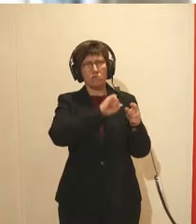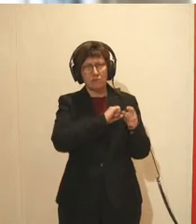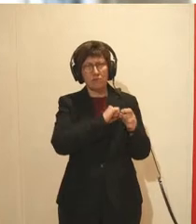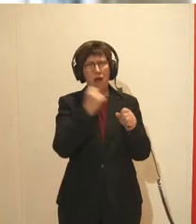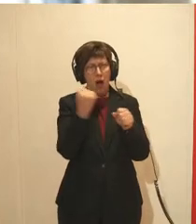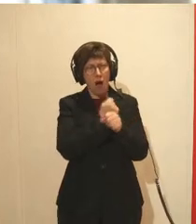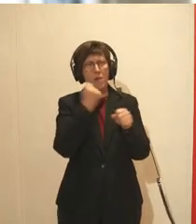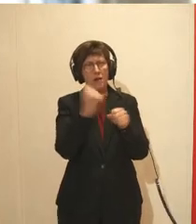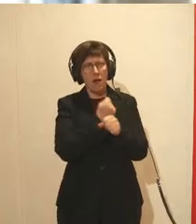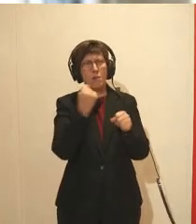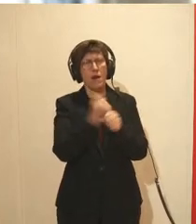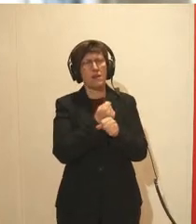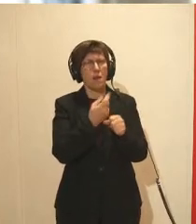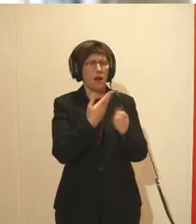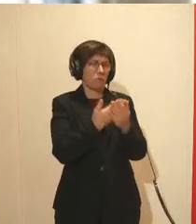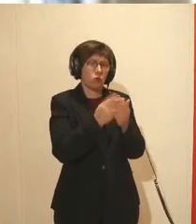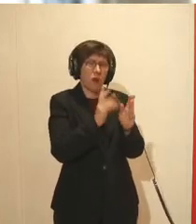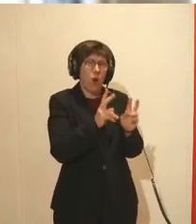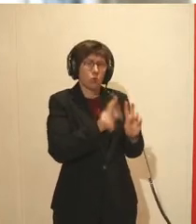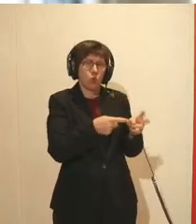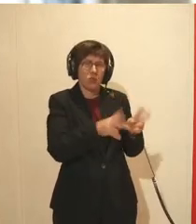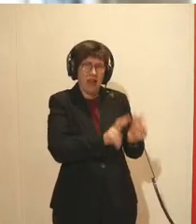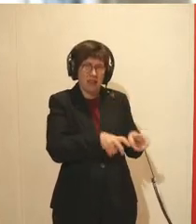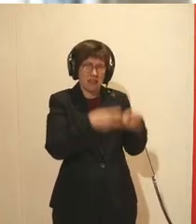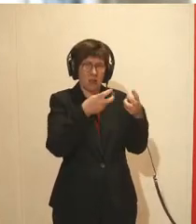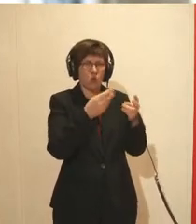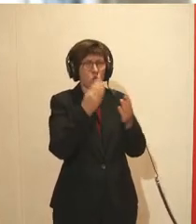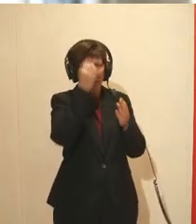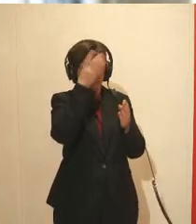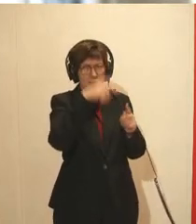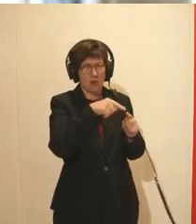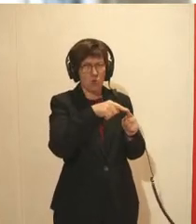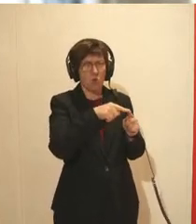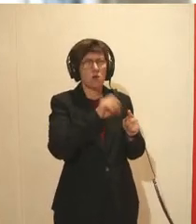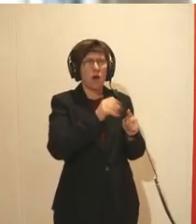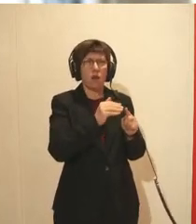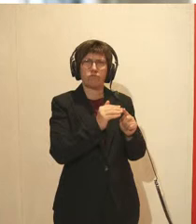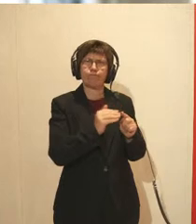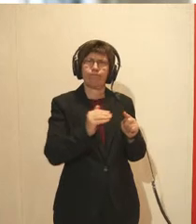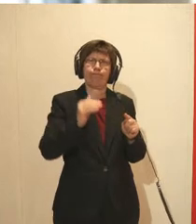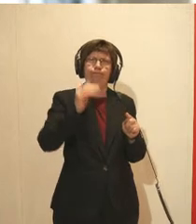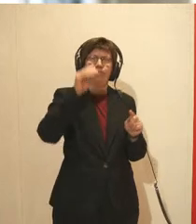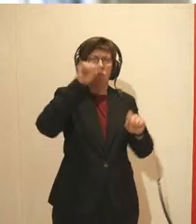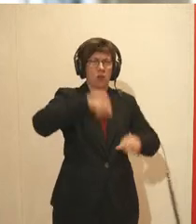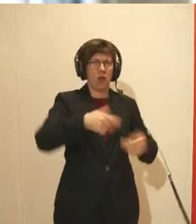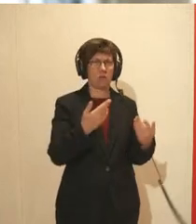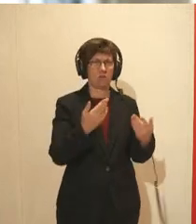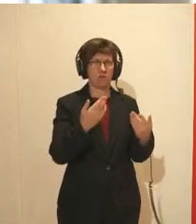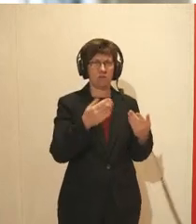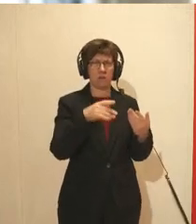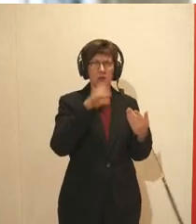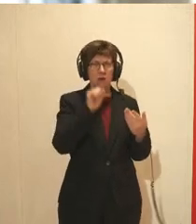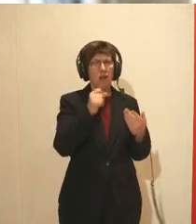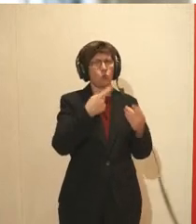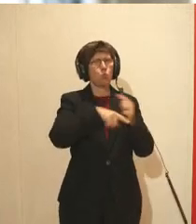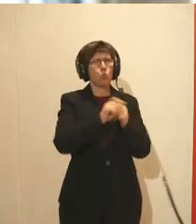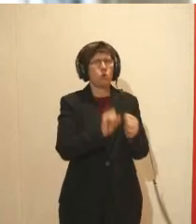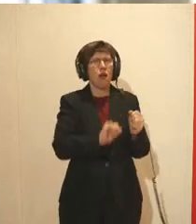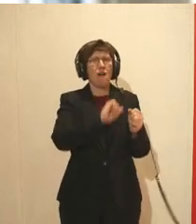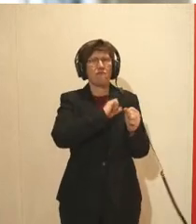ist die idee dass man richtig eigene anstrengungen durch bildung